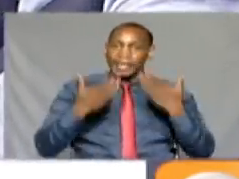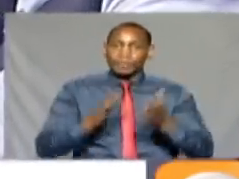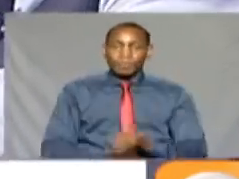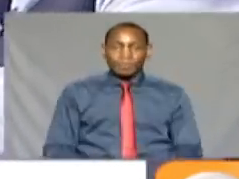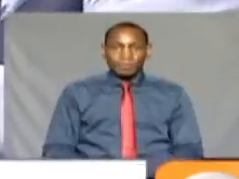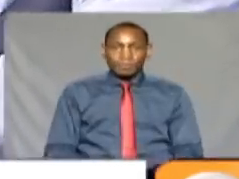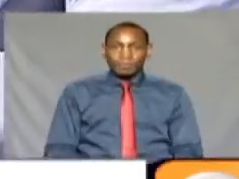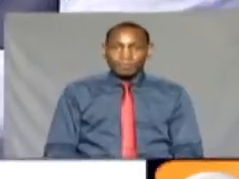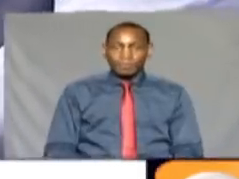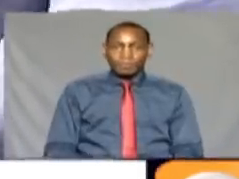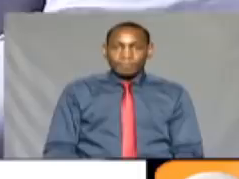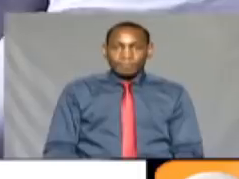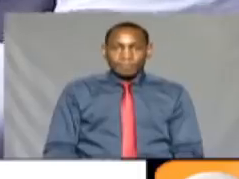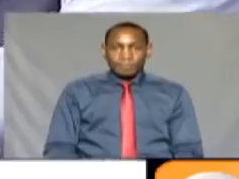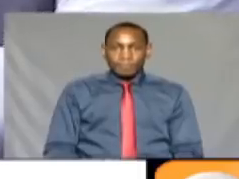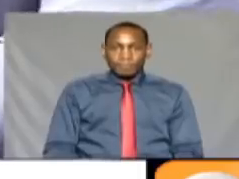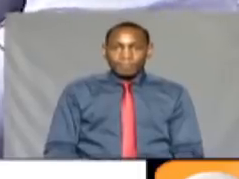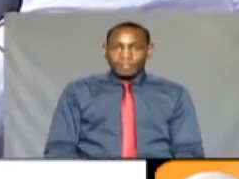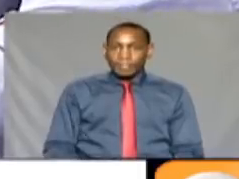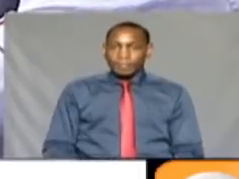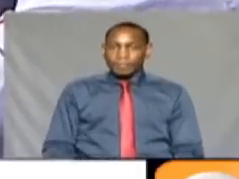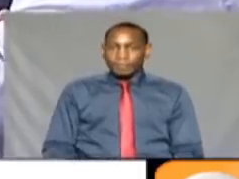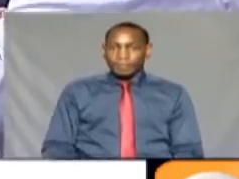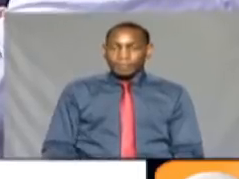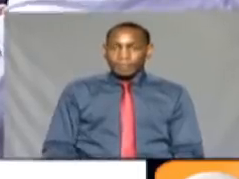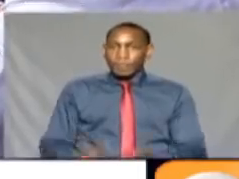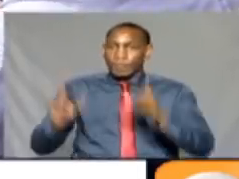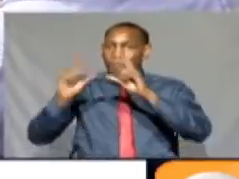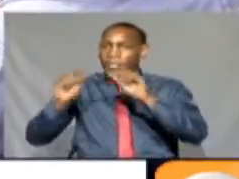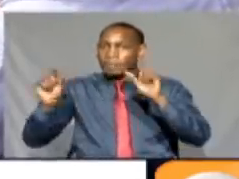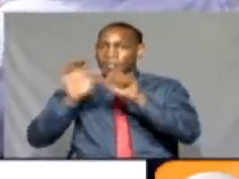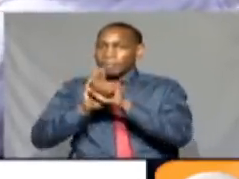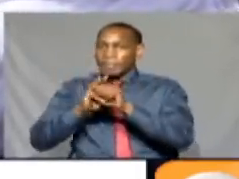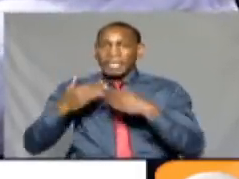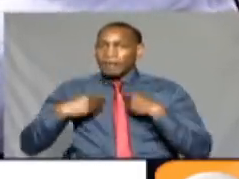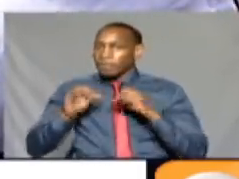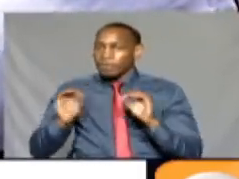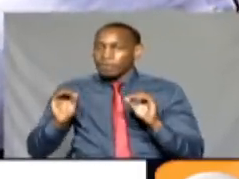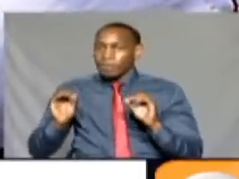taps. Mr. President, you're not a man of many words.